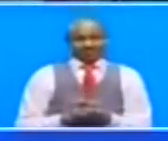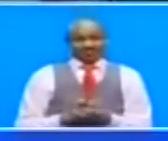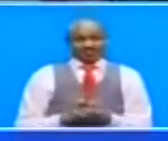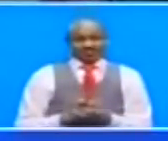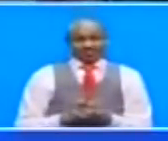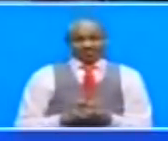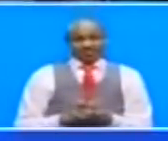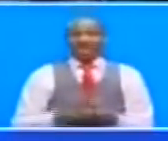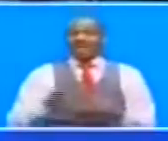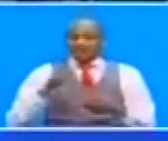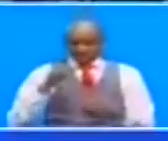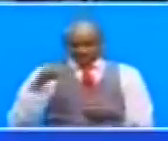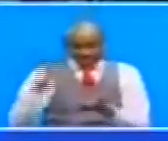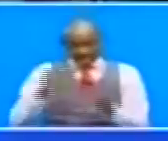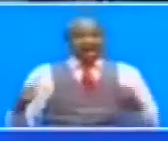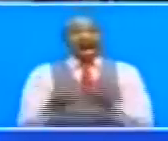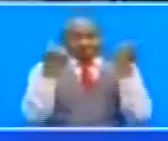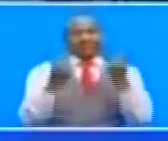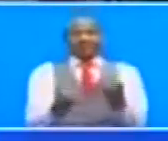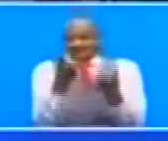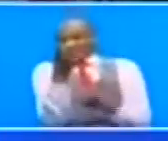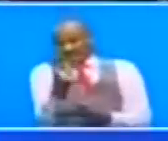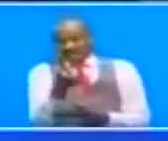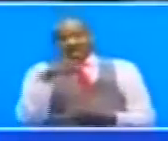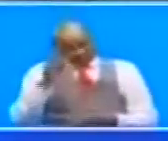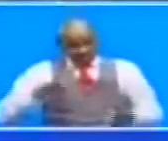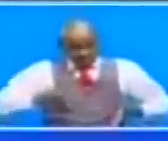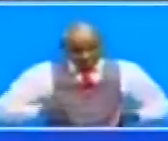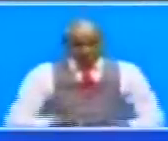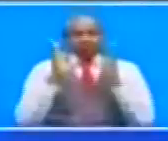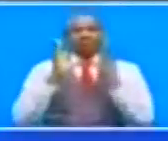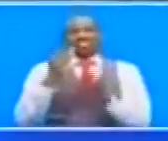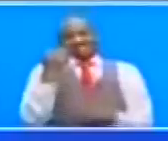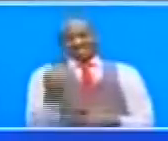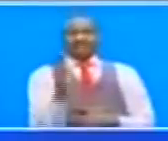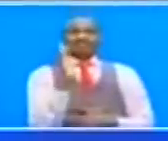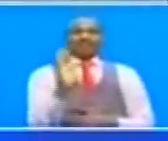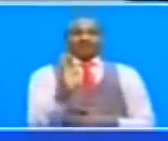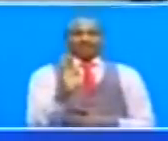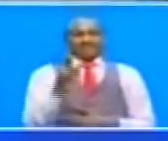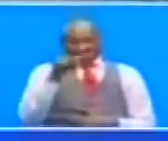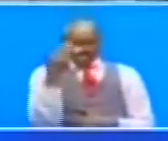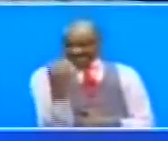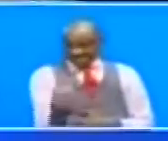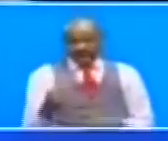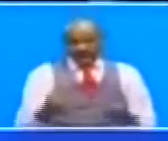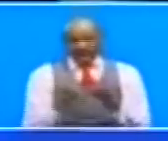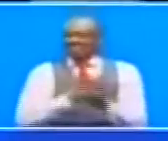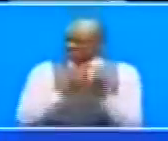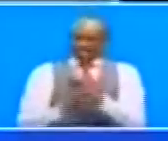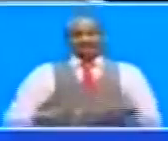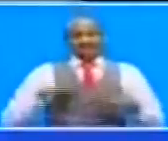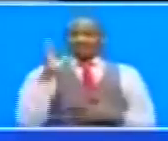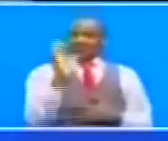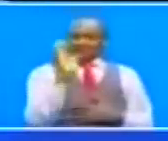jambo ambalo si la kawaida lilifanyika, alijifungua mtoto wa kipekee. Mtoto ambaye amebadilisha maisha yake